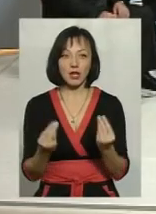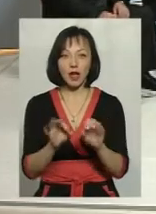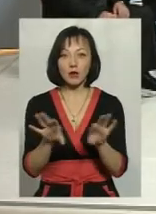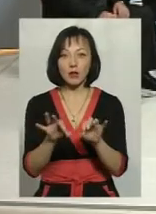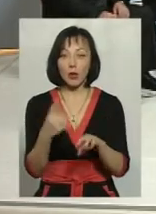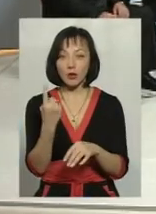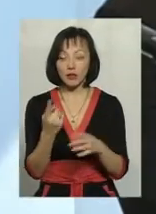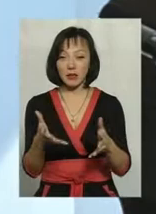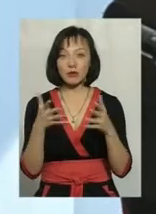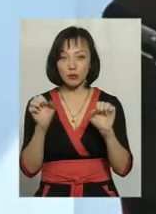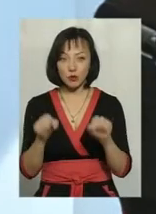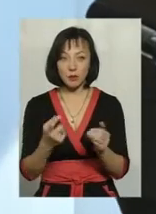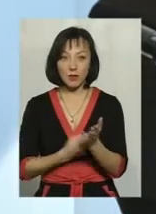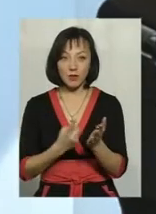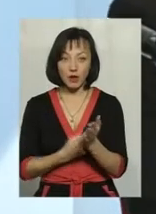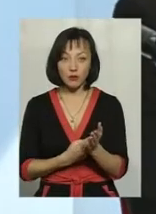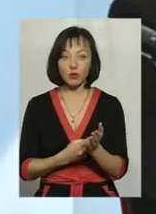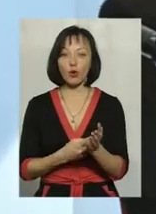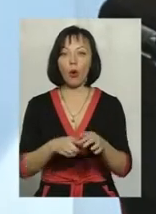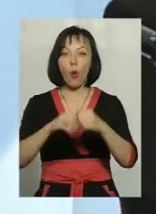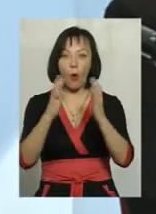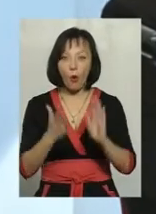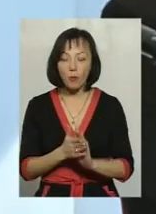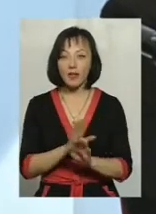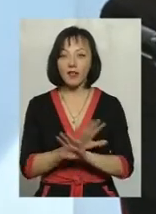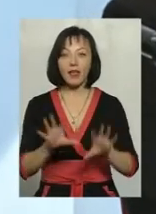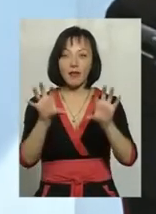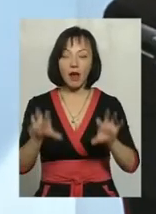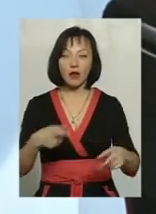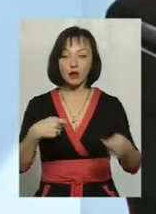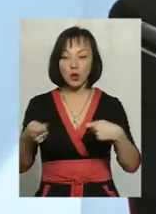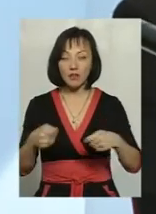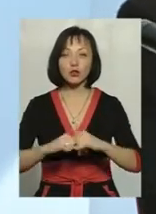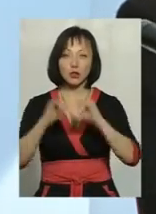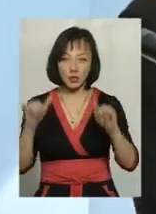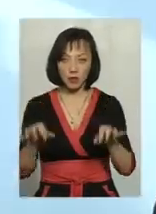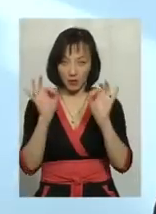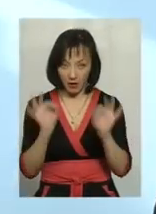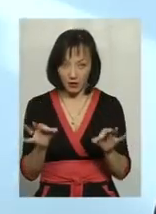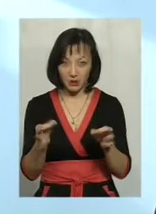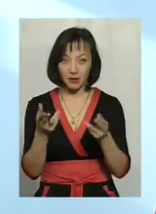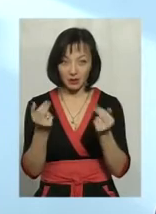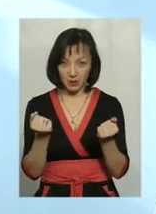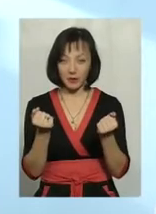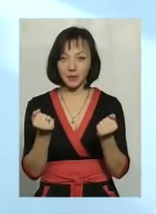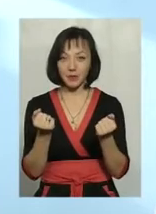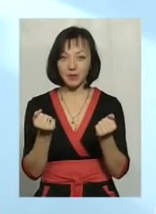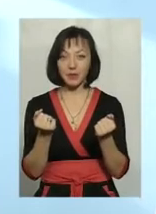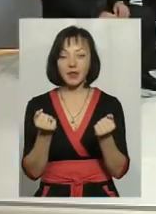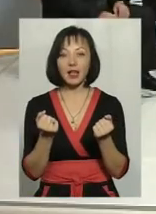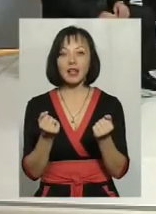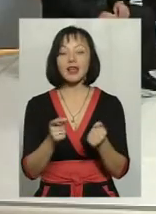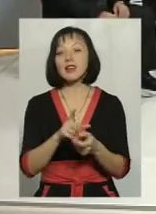вам одне, і ви чітко можете підтвердити, що обсяг нелегальної торгівлі зростає. Правда? Так? Ну, рішення